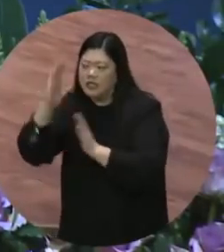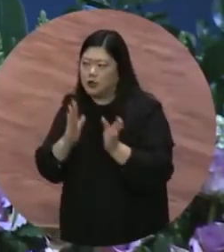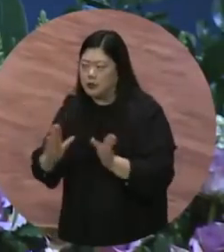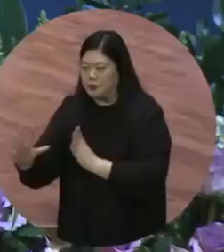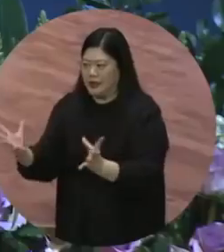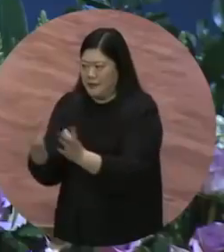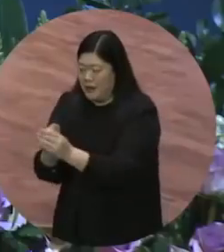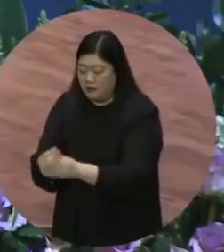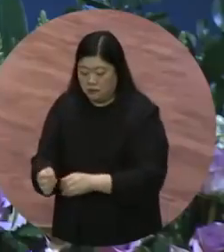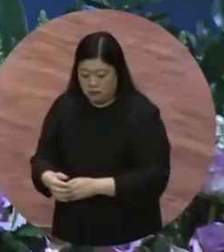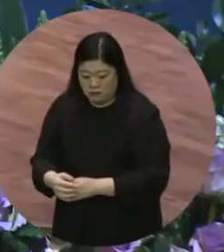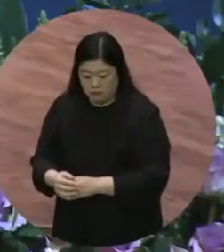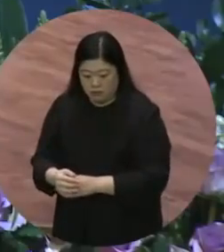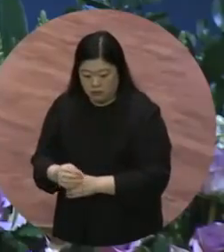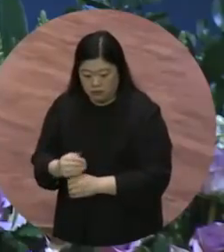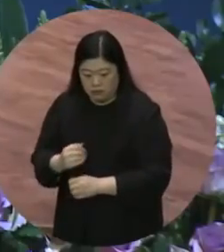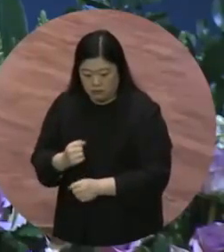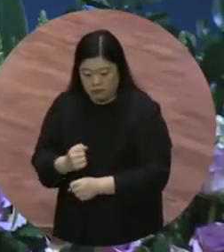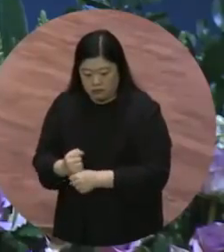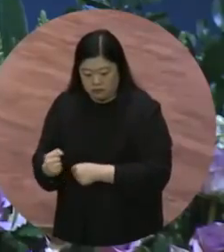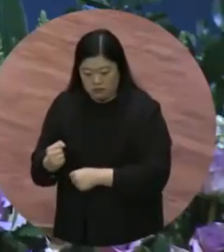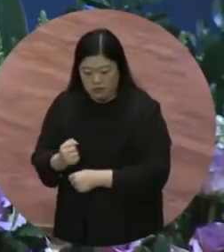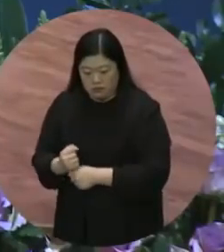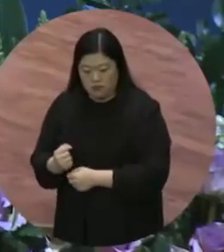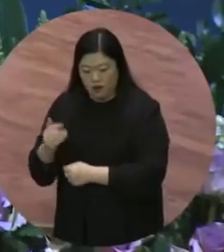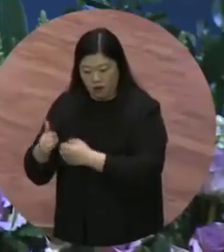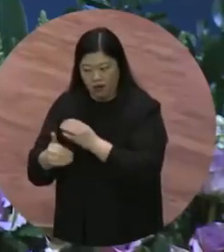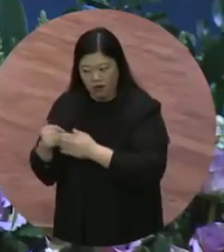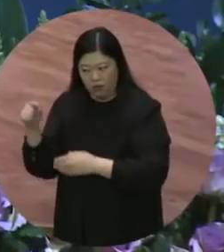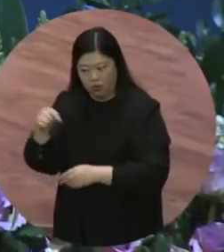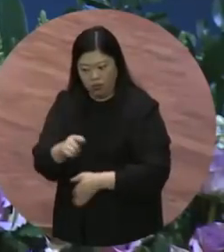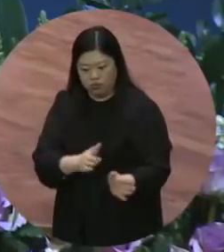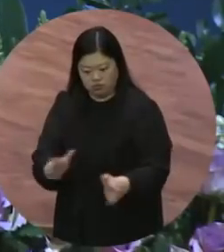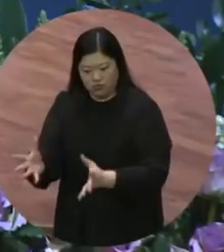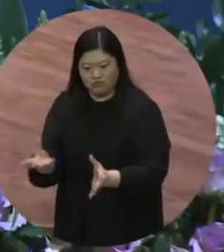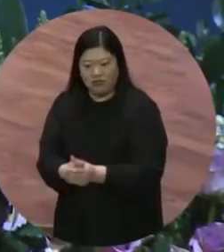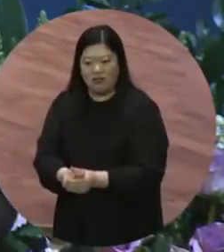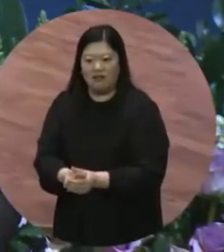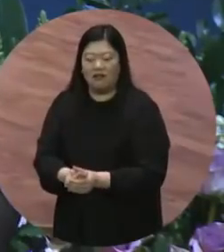움직이겠구나. 메시지를 듣게끔 길을 열어주셨구나.